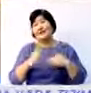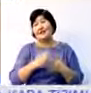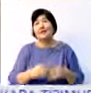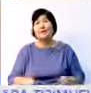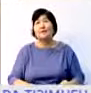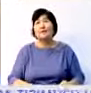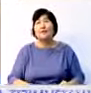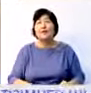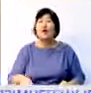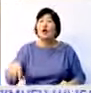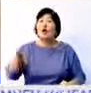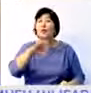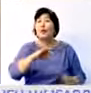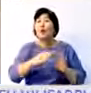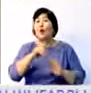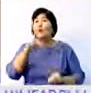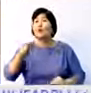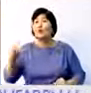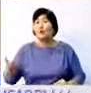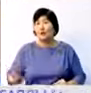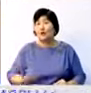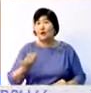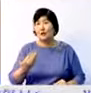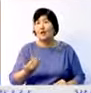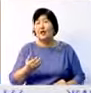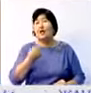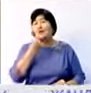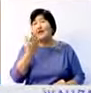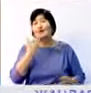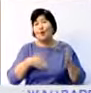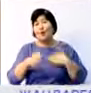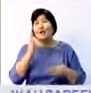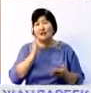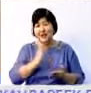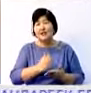Бүкіл ауыл тұрғындары болып қатты жақсы қуанып жатырмыз.